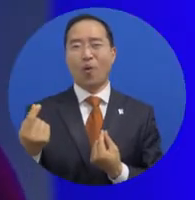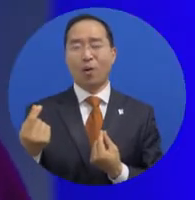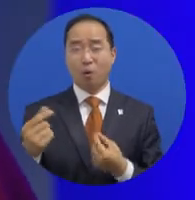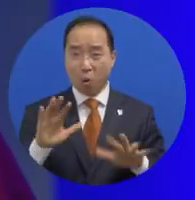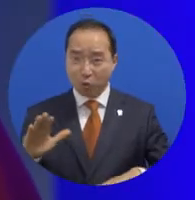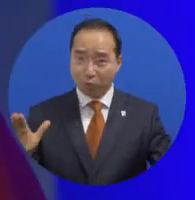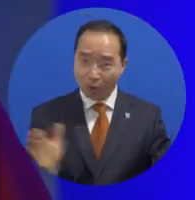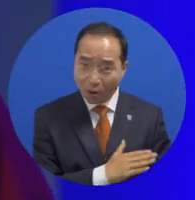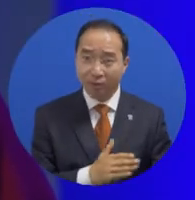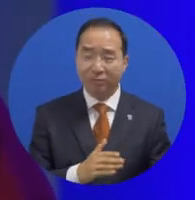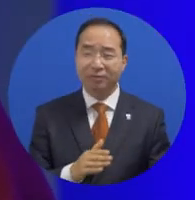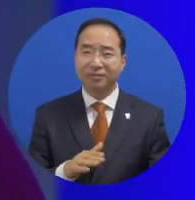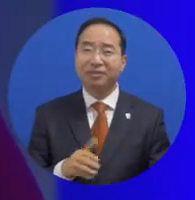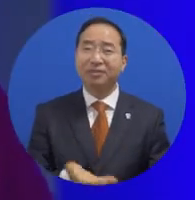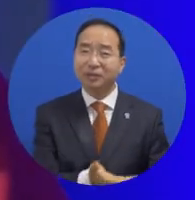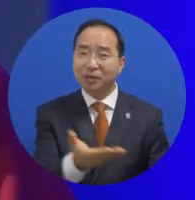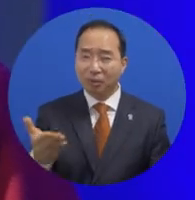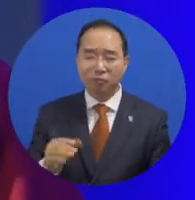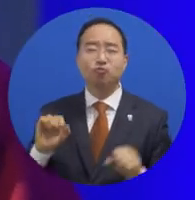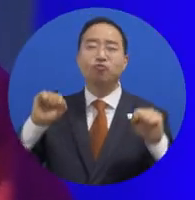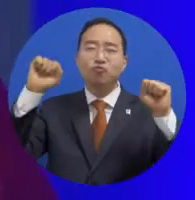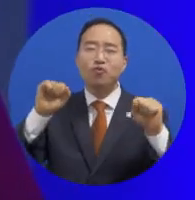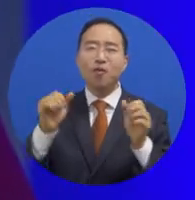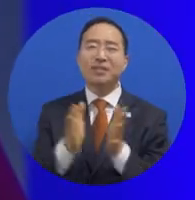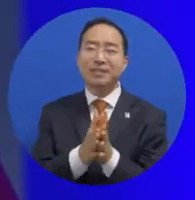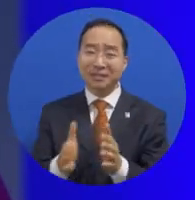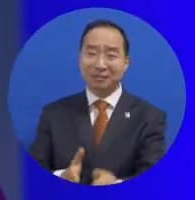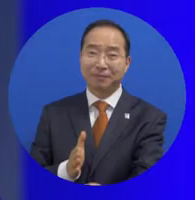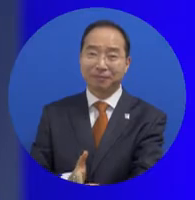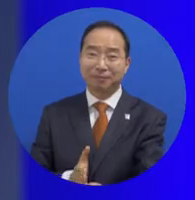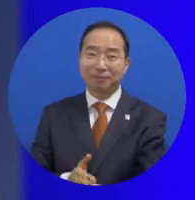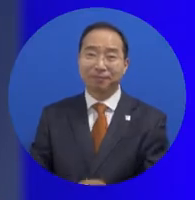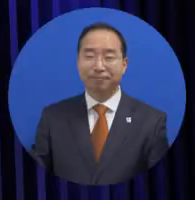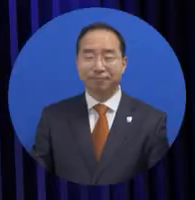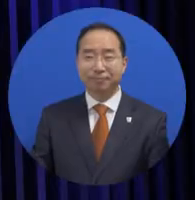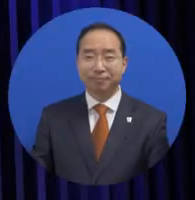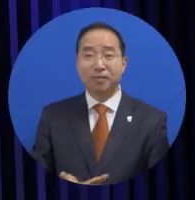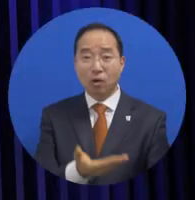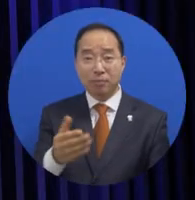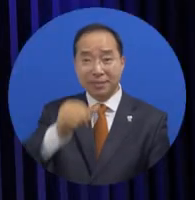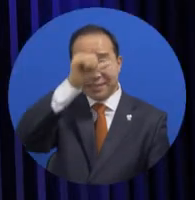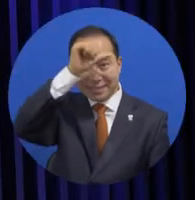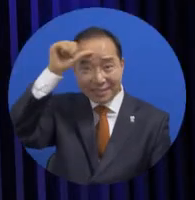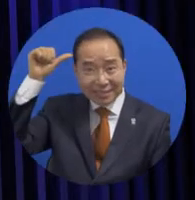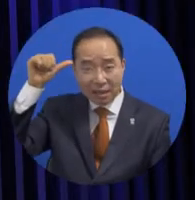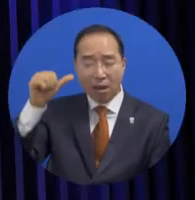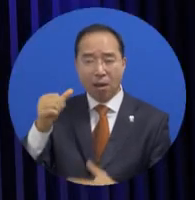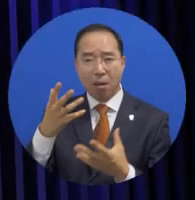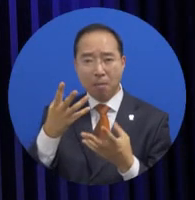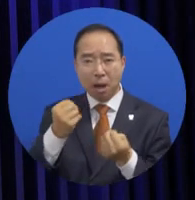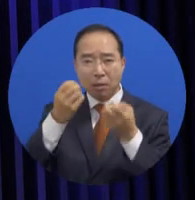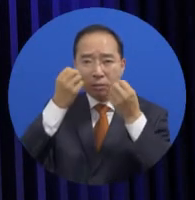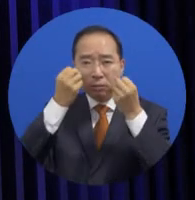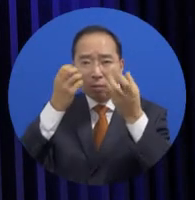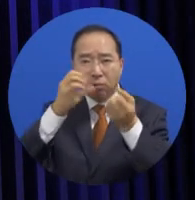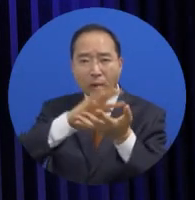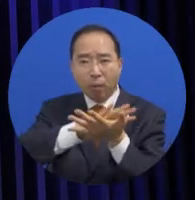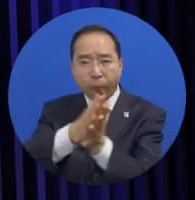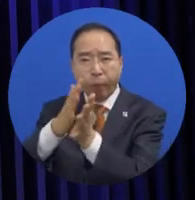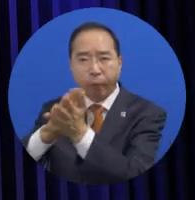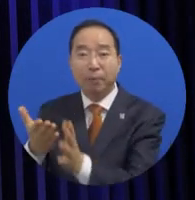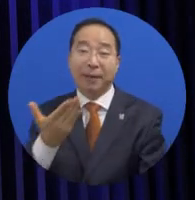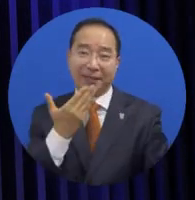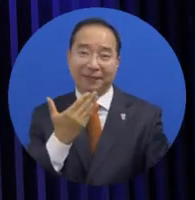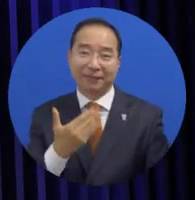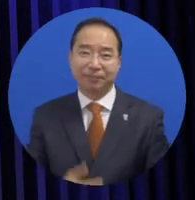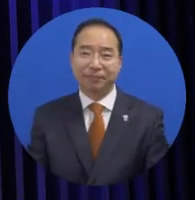오늘부터 당장 여러분들 운동을 시작하십시오. 여러분들의 인생에 많은 것들이